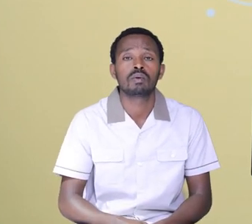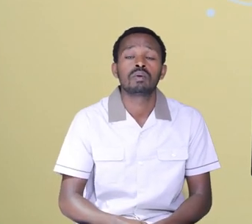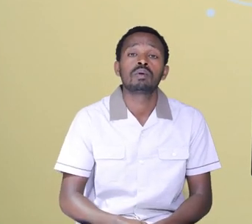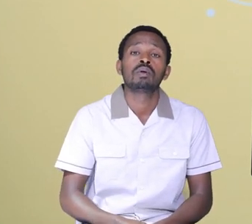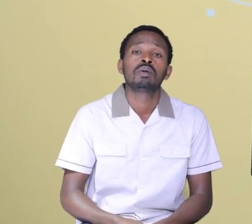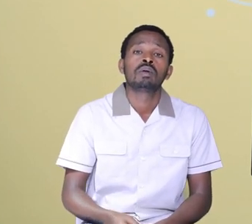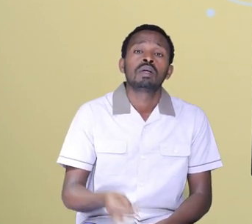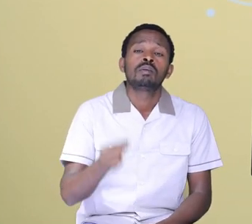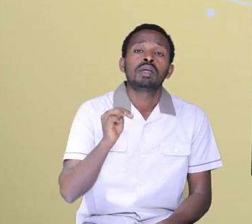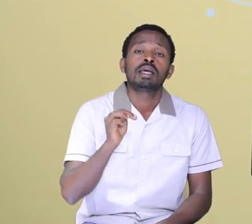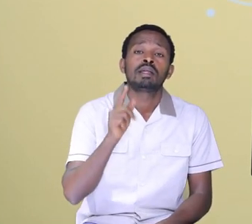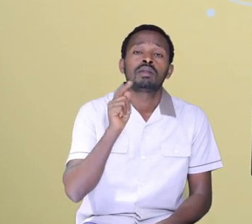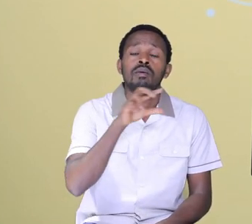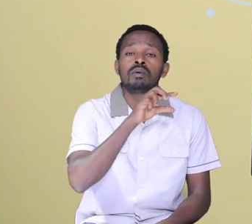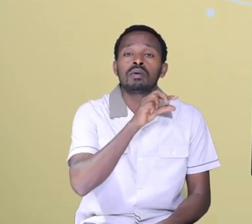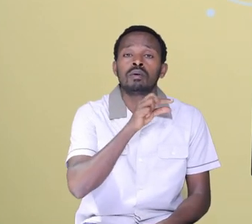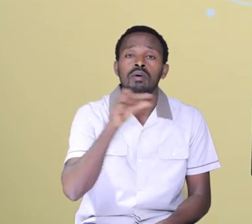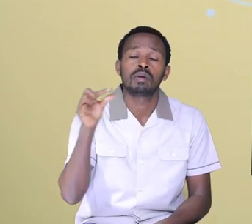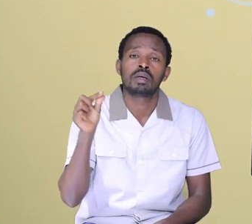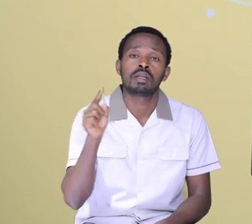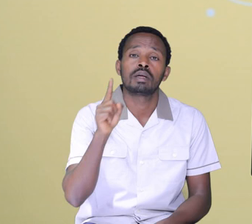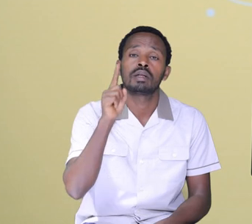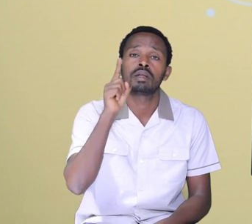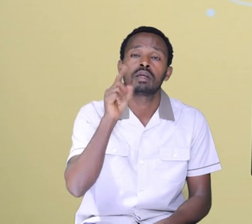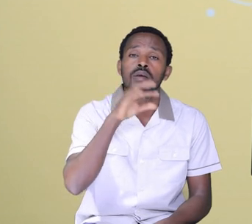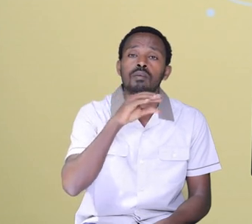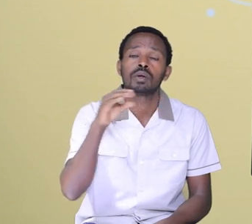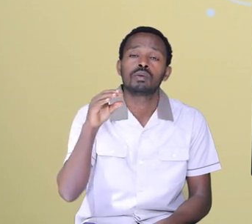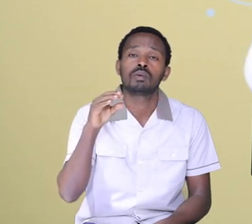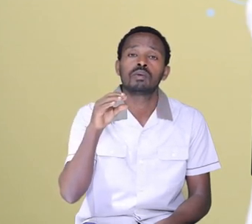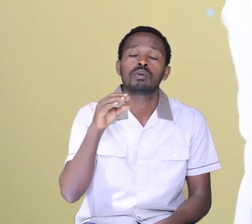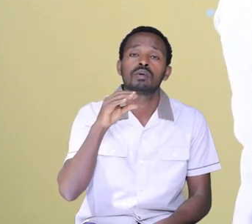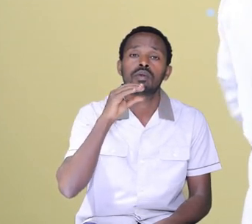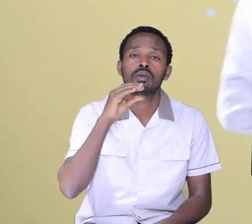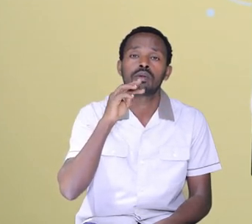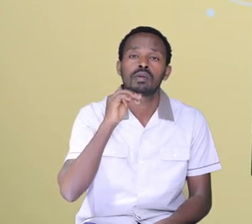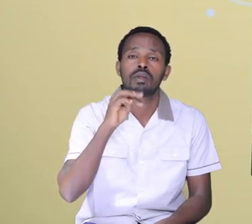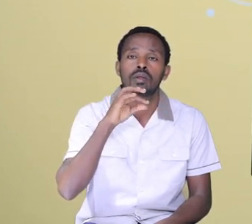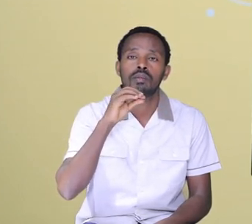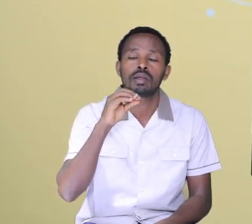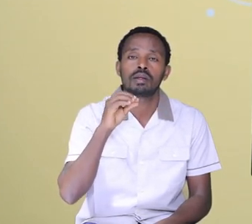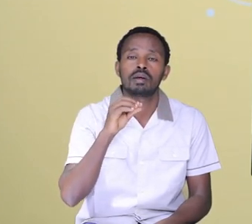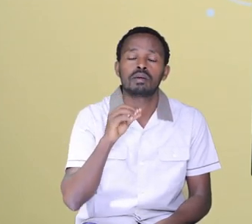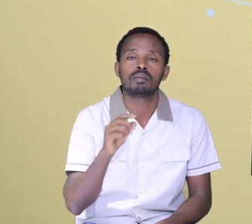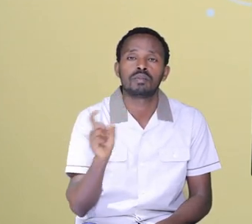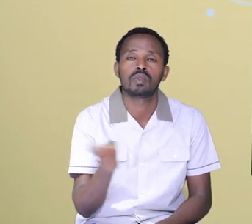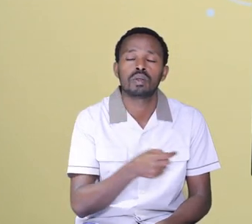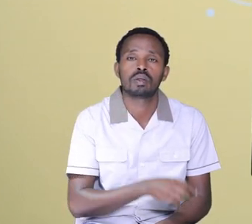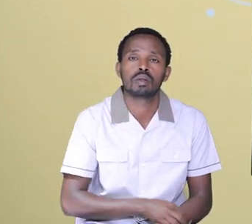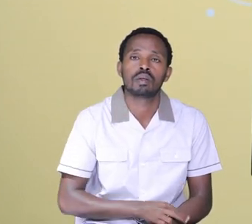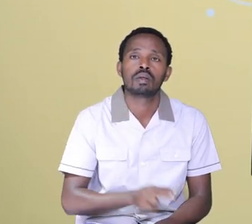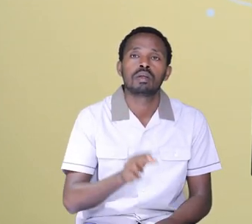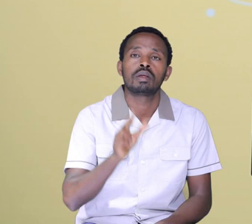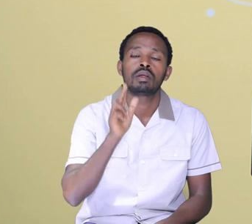meetiri tokko walqixa 101 sentimeetira taati. Iddoo kana ammoo meetira meeqa qabna? Sentimeetiriin